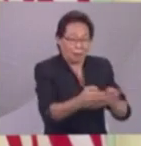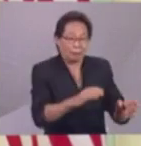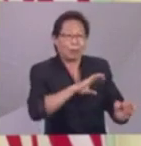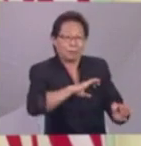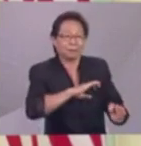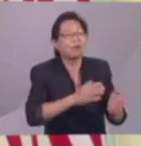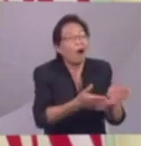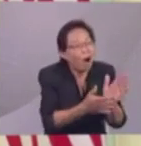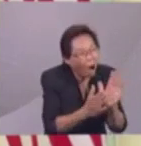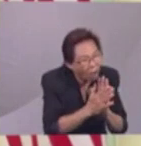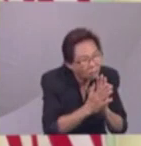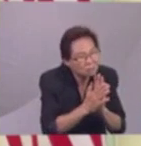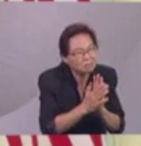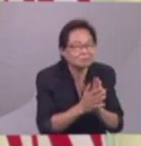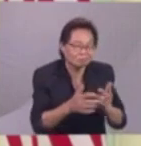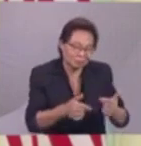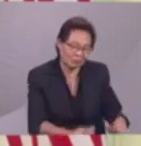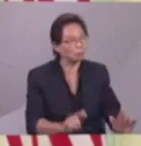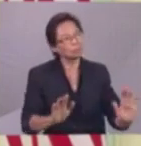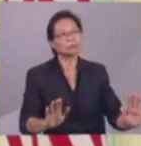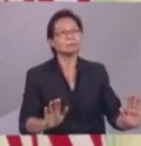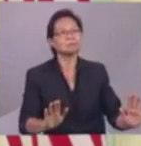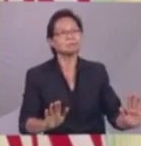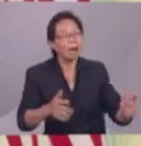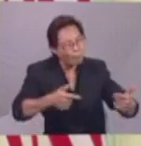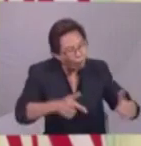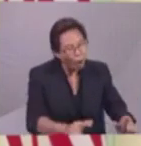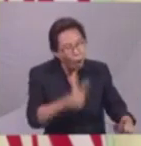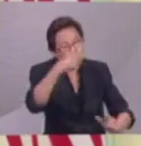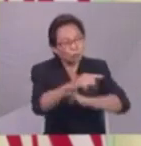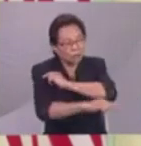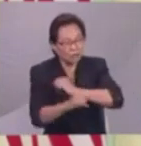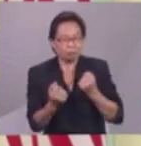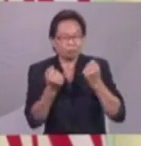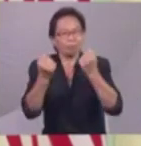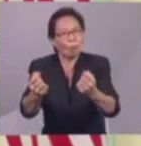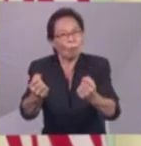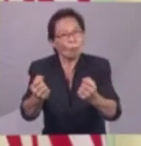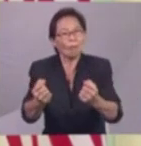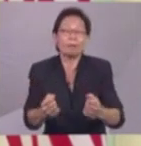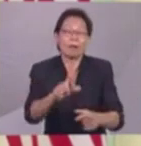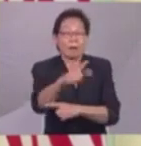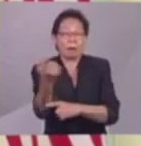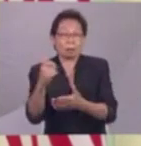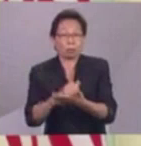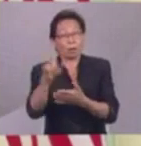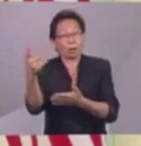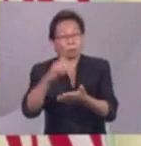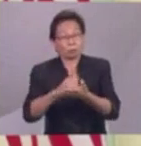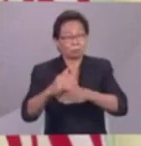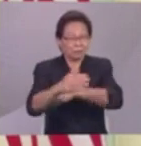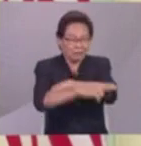kebenaran. Itu saja kebenaran untuk rentas negeri. Selain daripada itu, rentas negeri